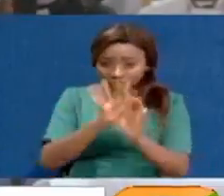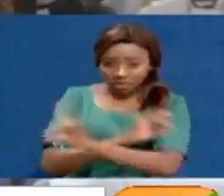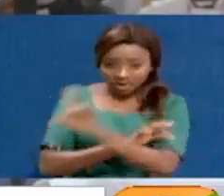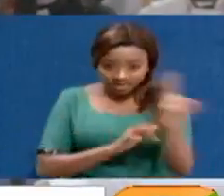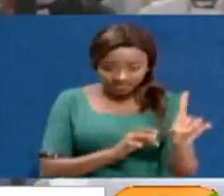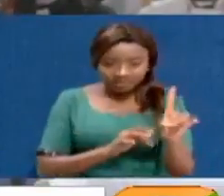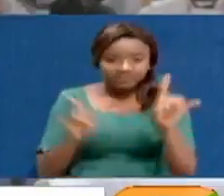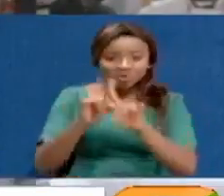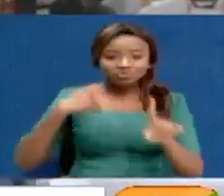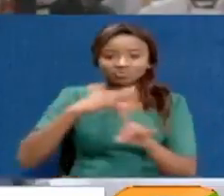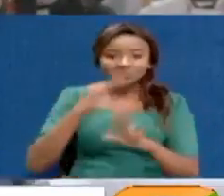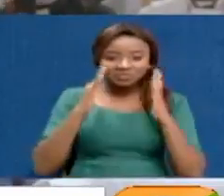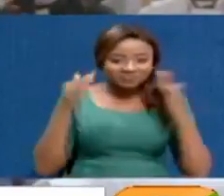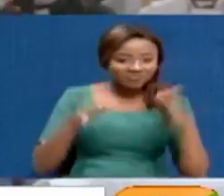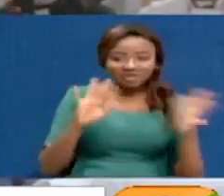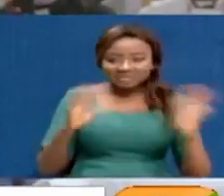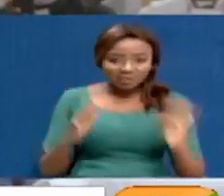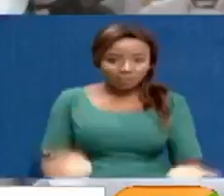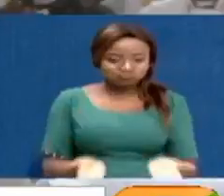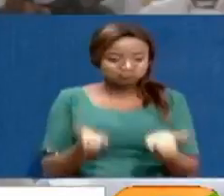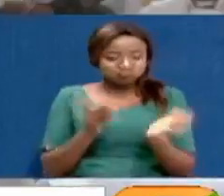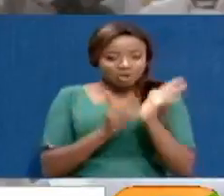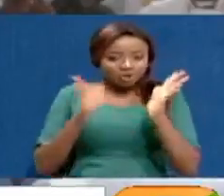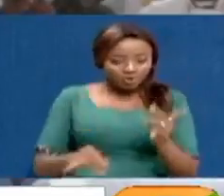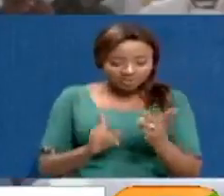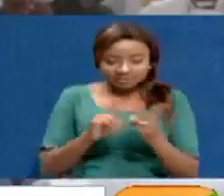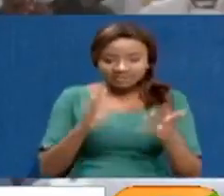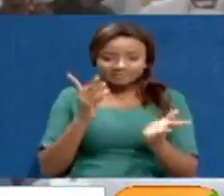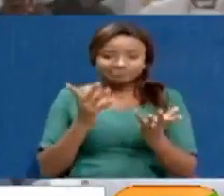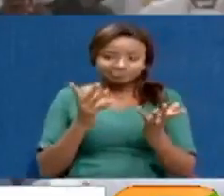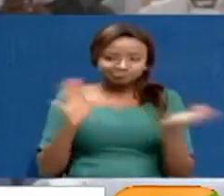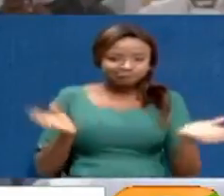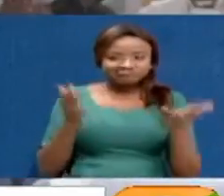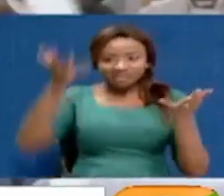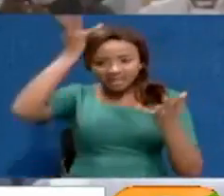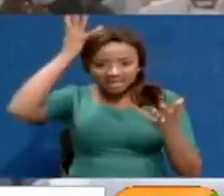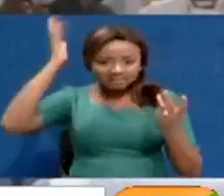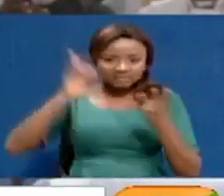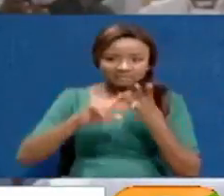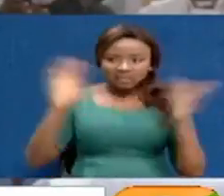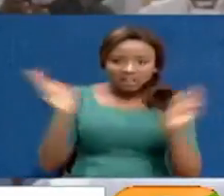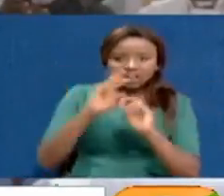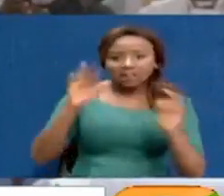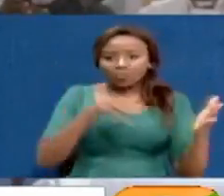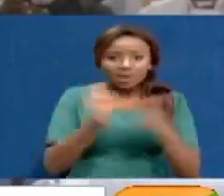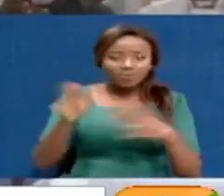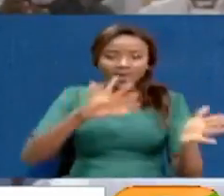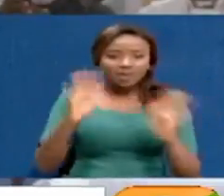Tunalenga kushughulikia mambo ya madaktari, mambo ya wauguzi wote, mambo ya kutafuta vile